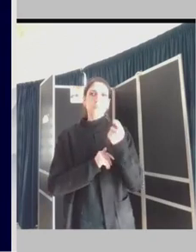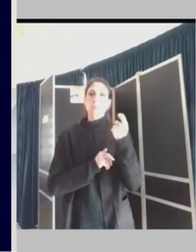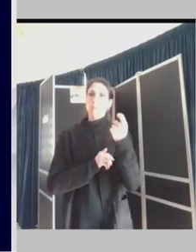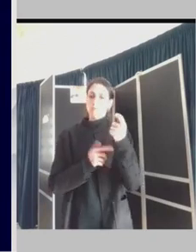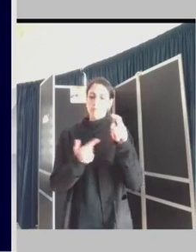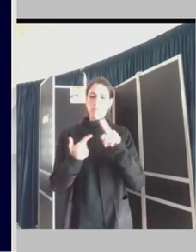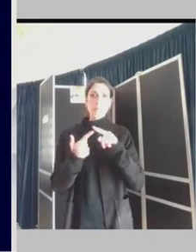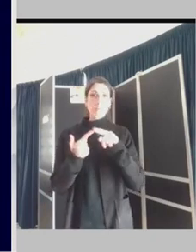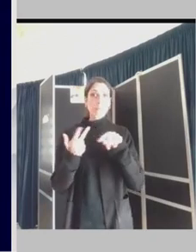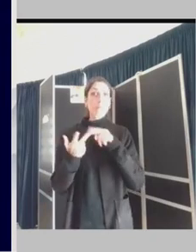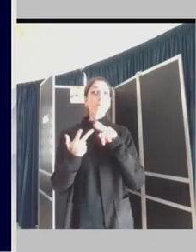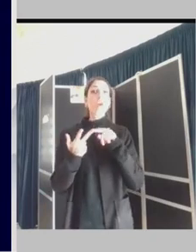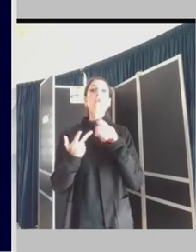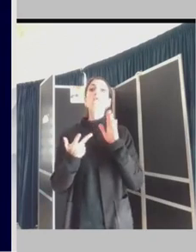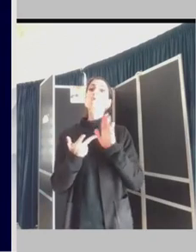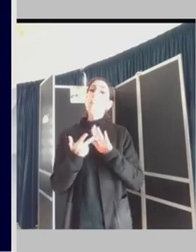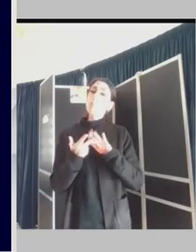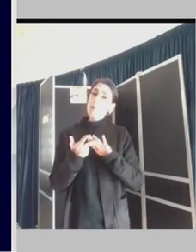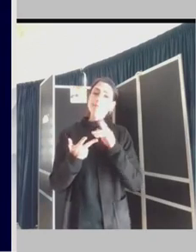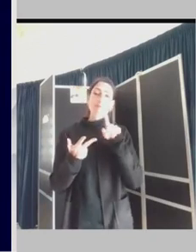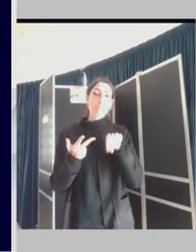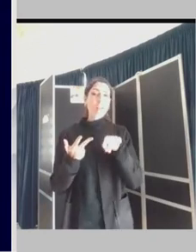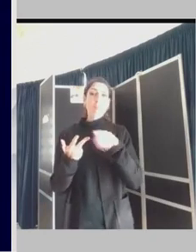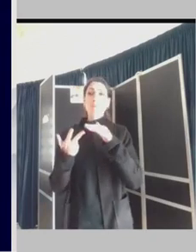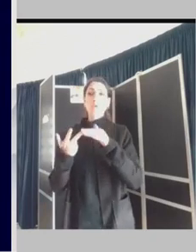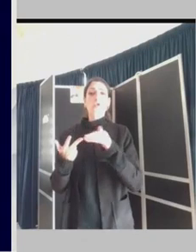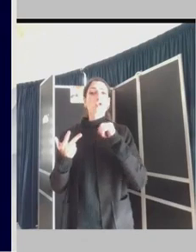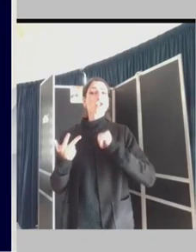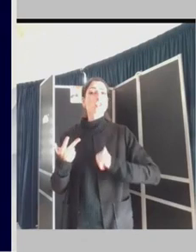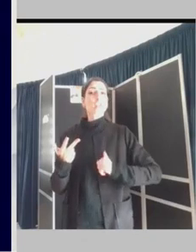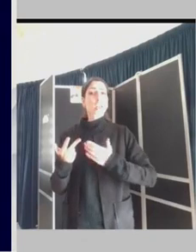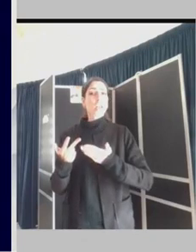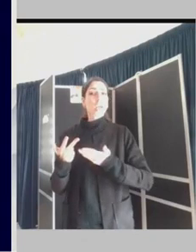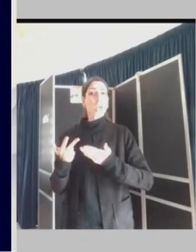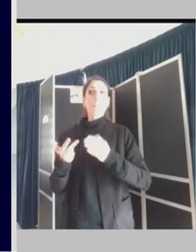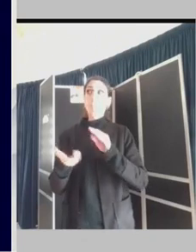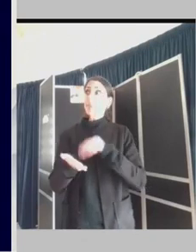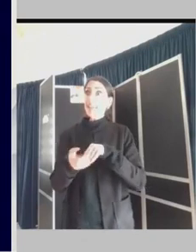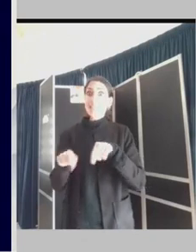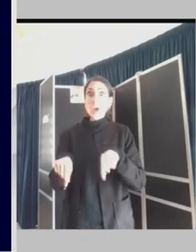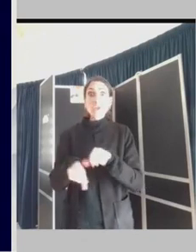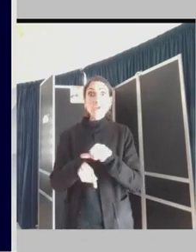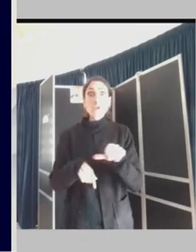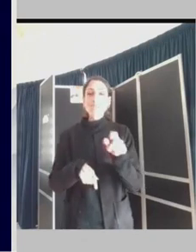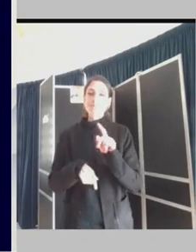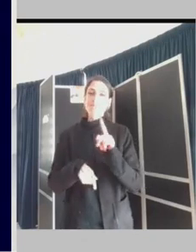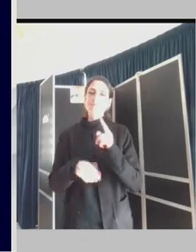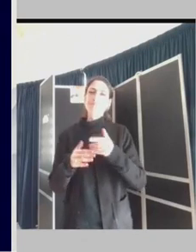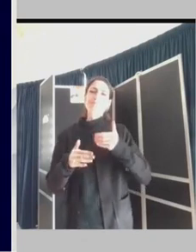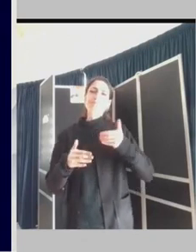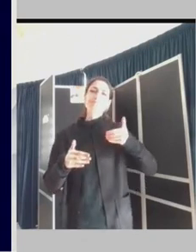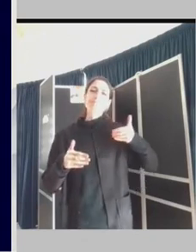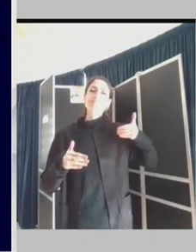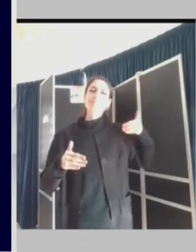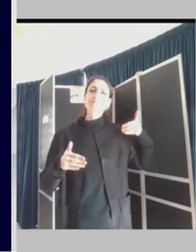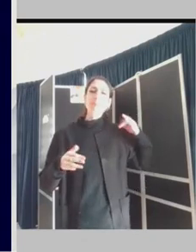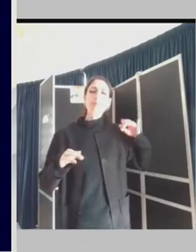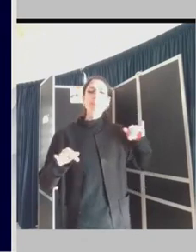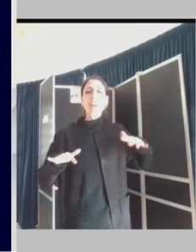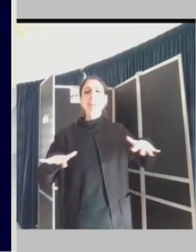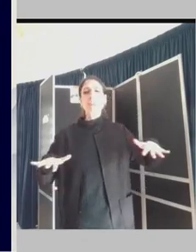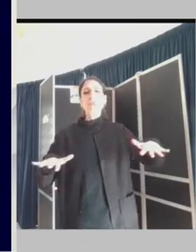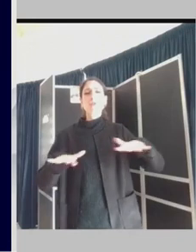complimenti naturalmente, un grazie alla Protezione Civile, non per la presenza di oggi, ma per tutto quello che nel nostro territorio, e